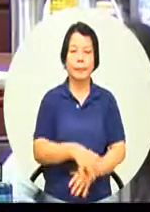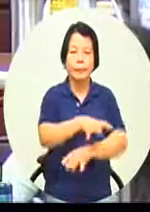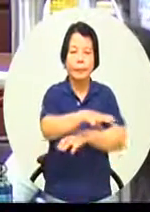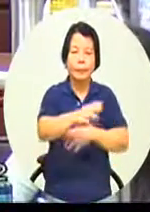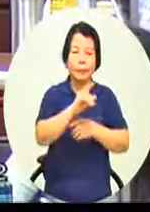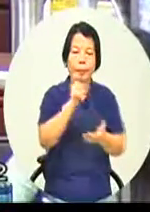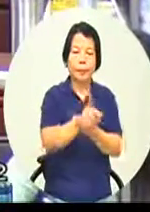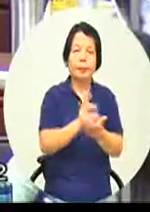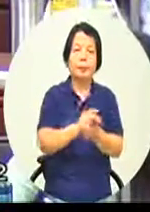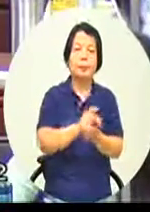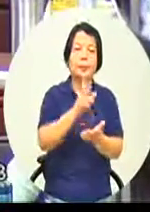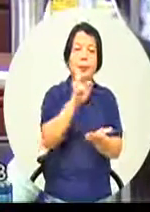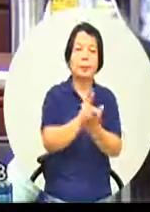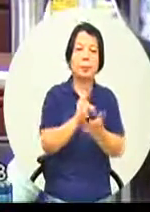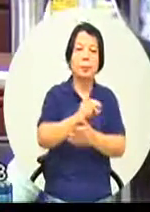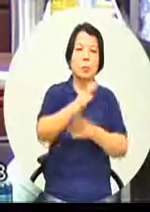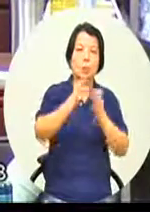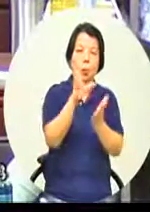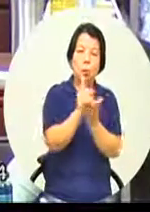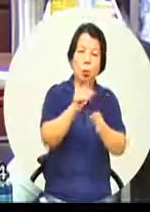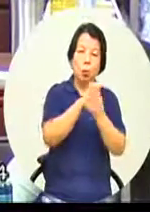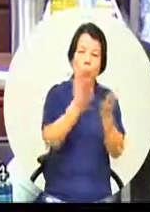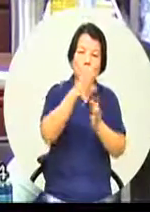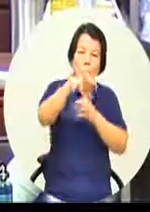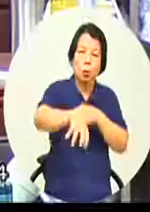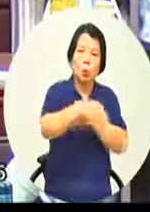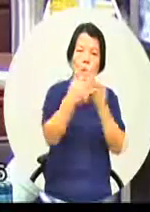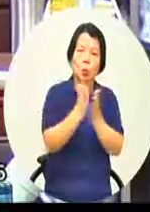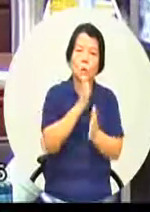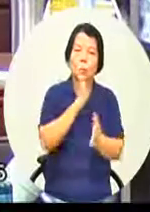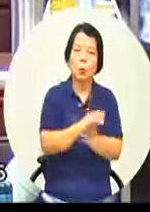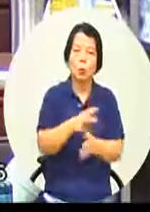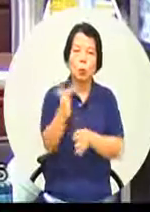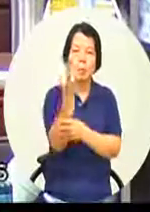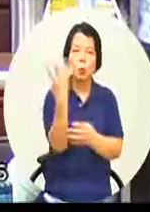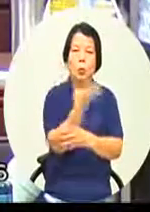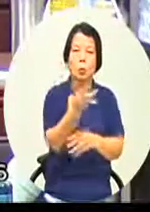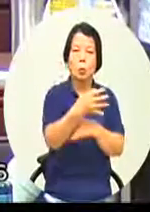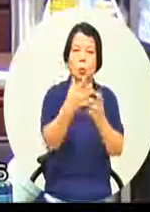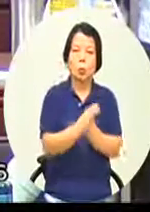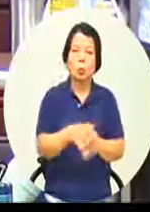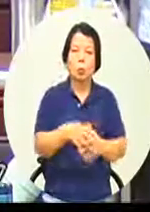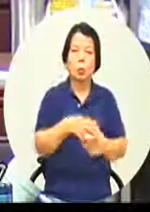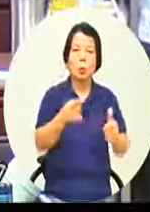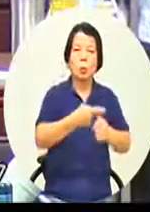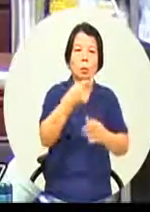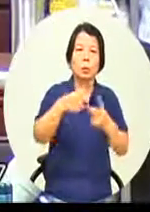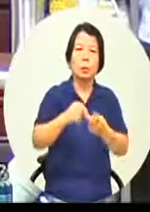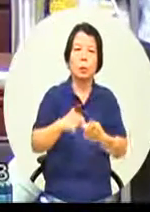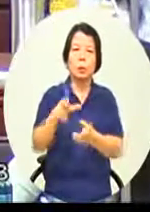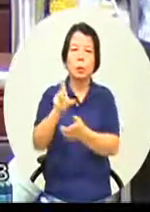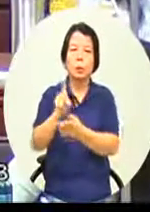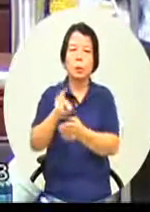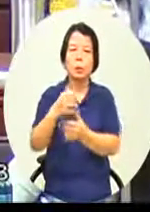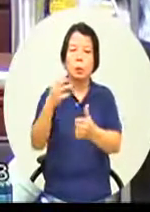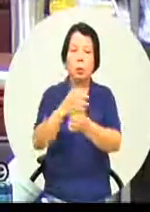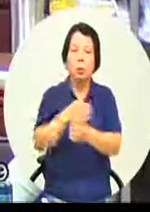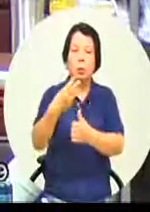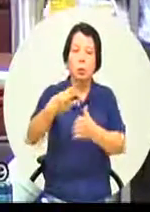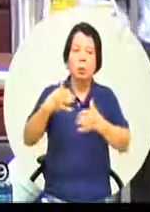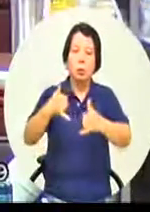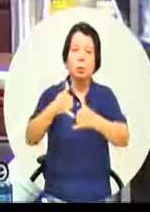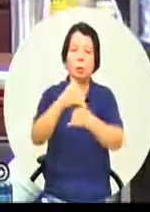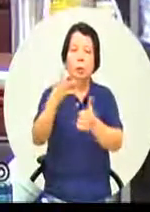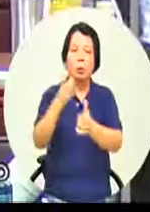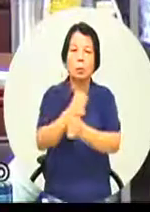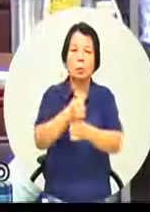包括大东，包括前镇的草芽分馆，还有甲仙区的三林分馆，那边有做一